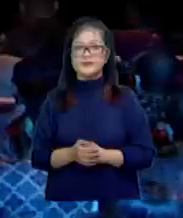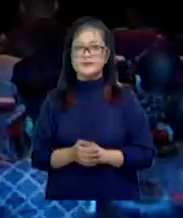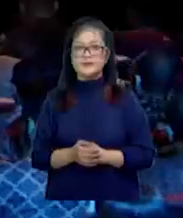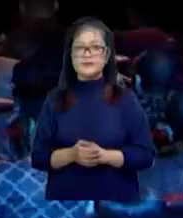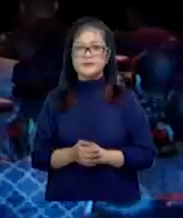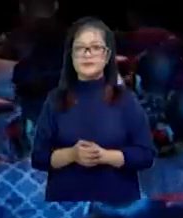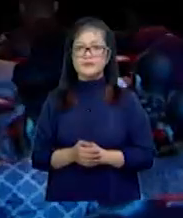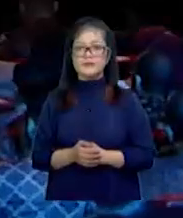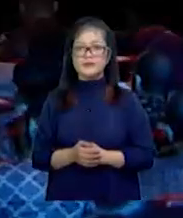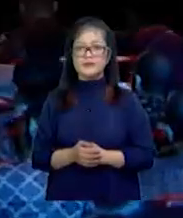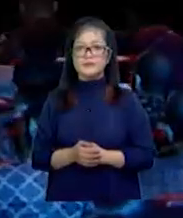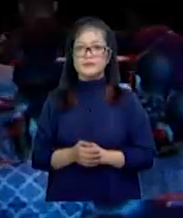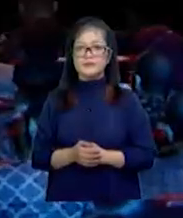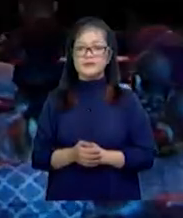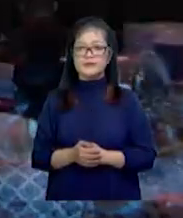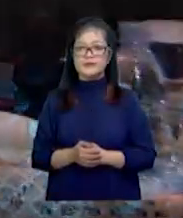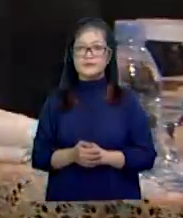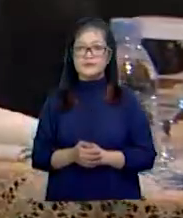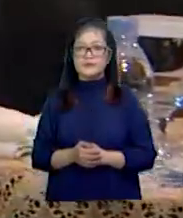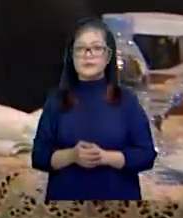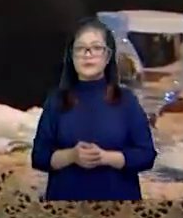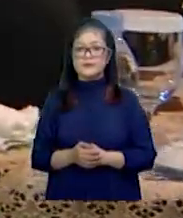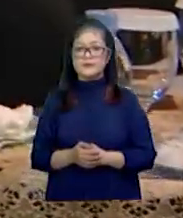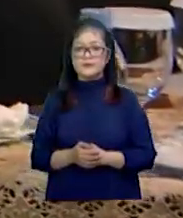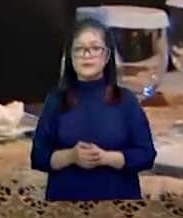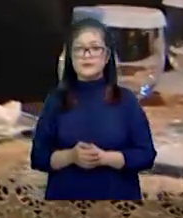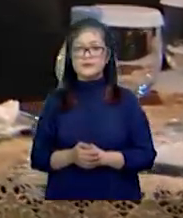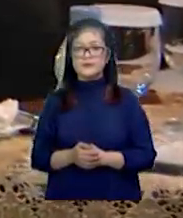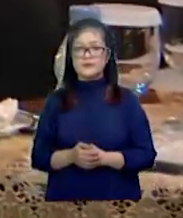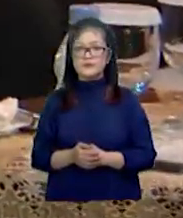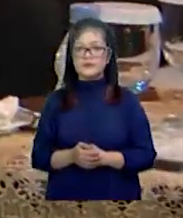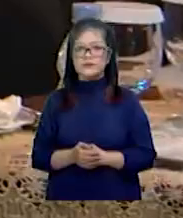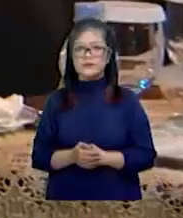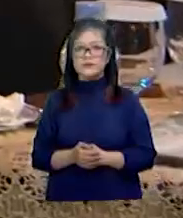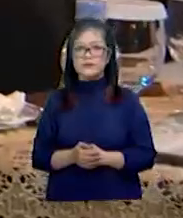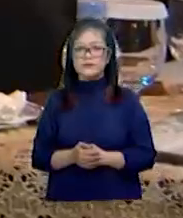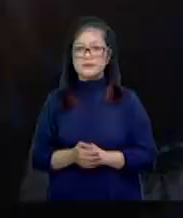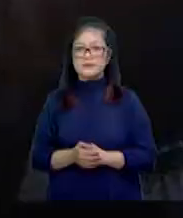Dari Jakarta, Gisela Nurrahma dan Aulia Syah Ramadan, iNews melaporkan.